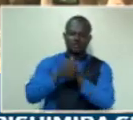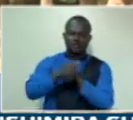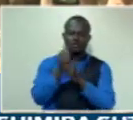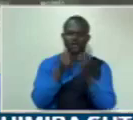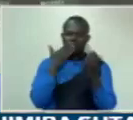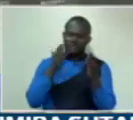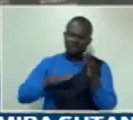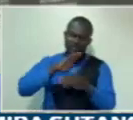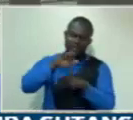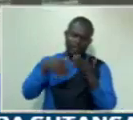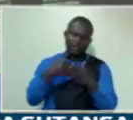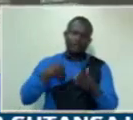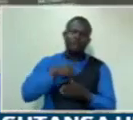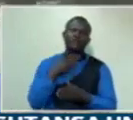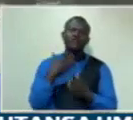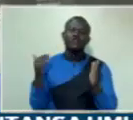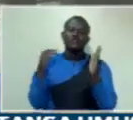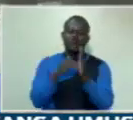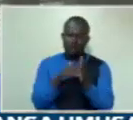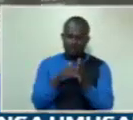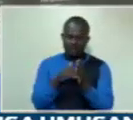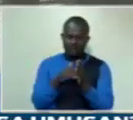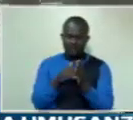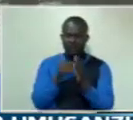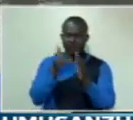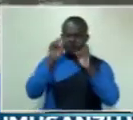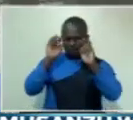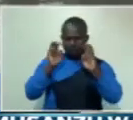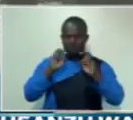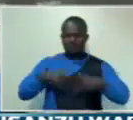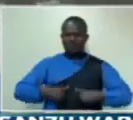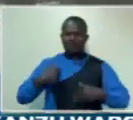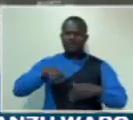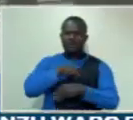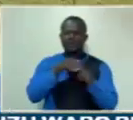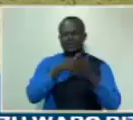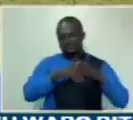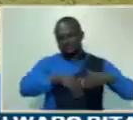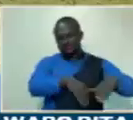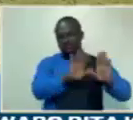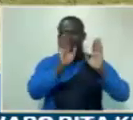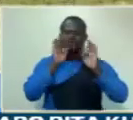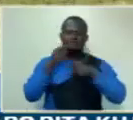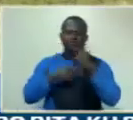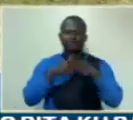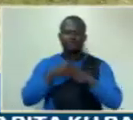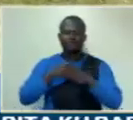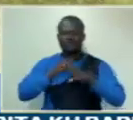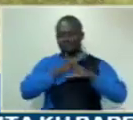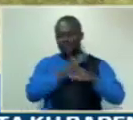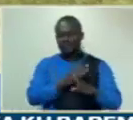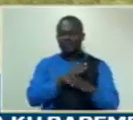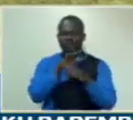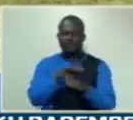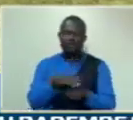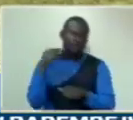ikibi cyose turifuza nanone ko urubyiruko rwacu rwima amatwi abakomeje guhakana no gupfobya genocide